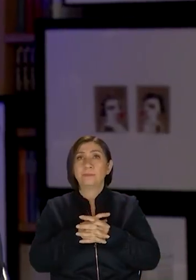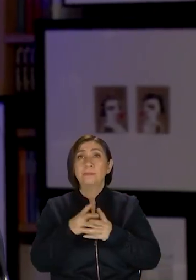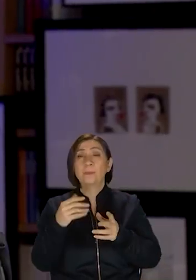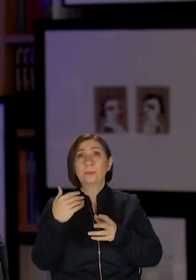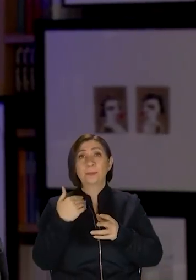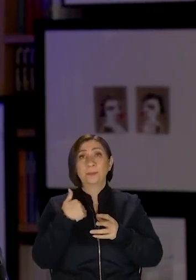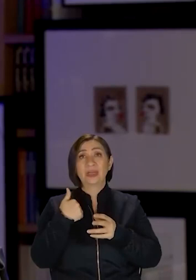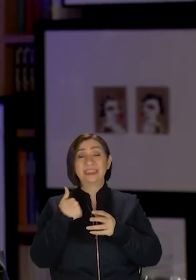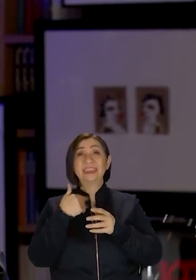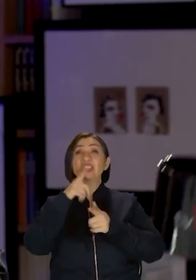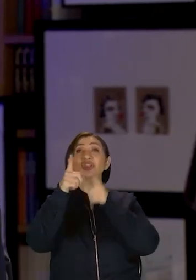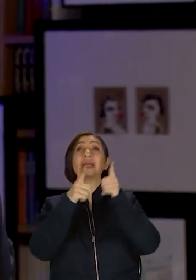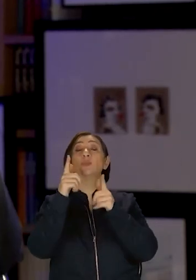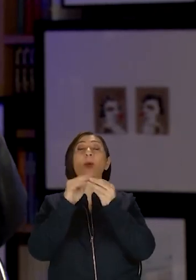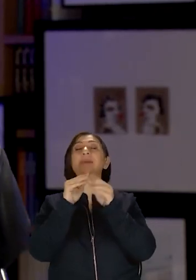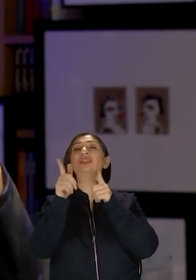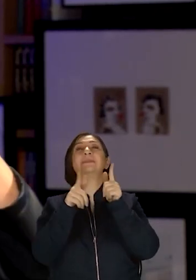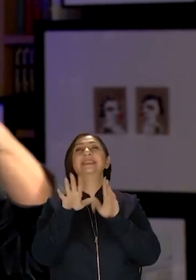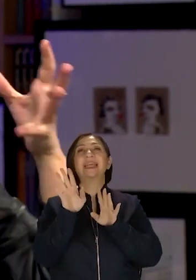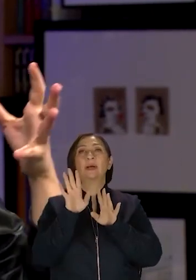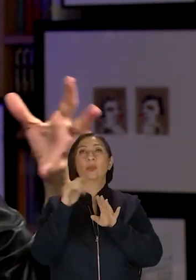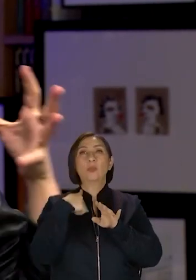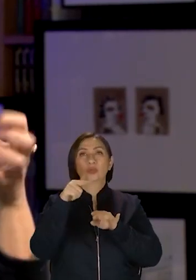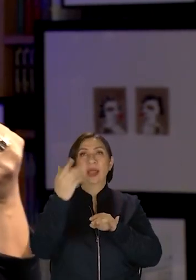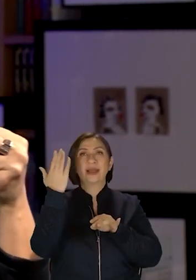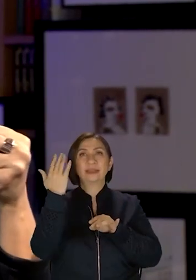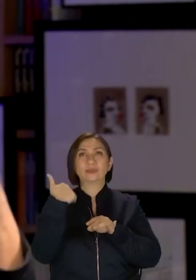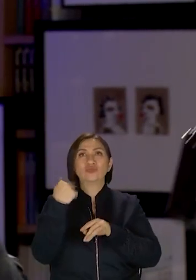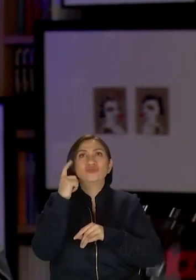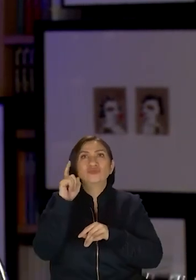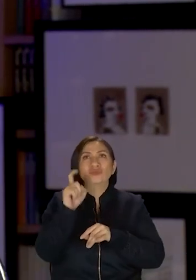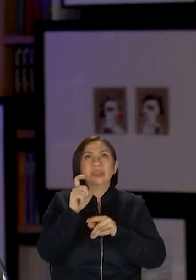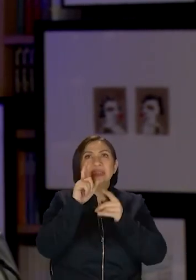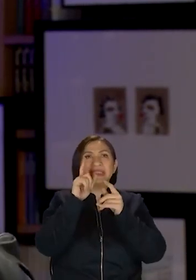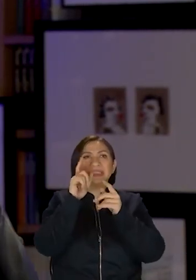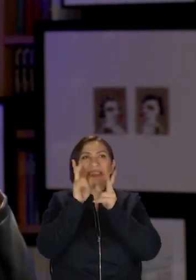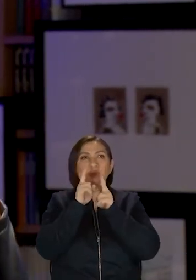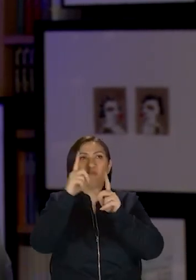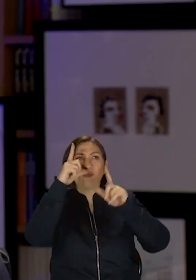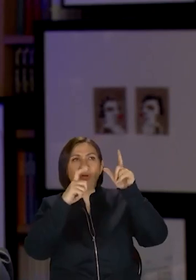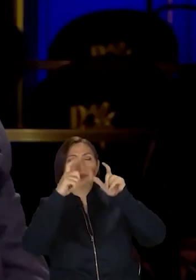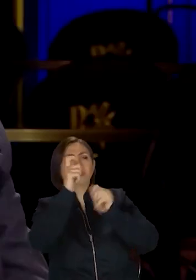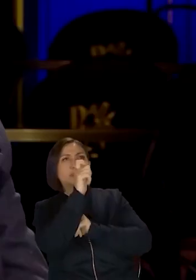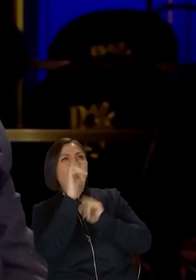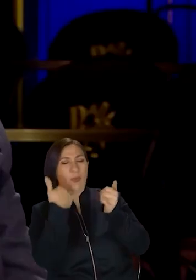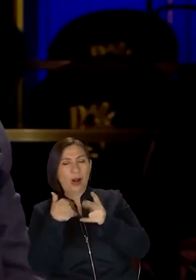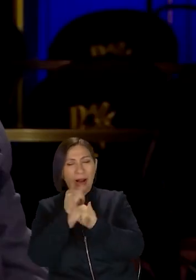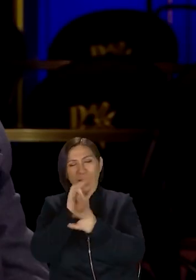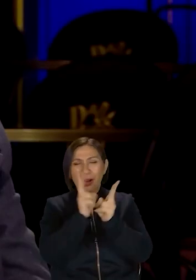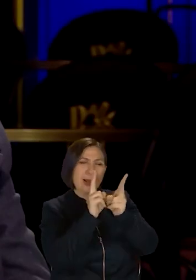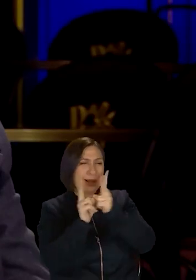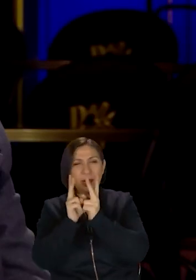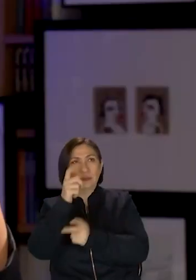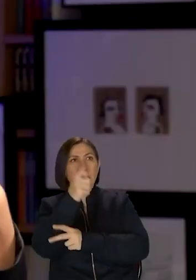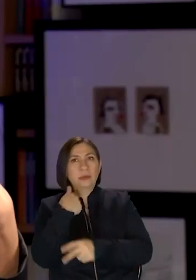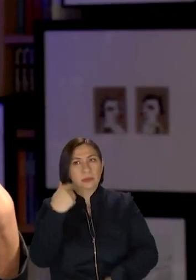zaten çekmesi değil. Yani burada hani şimdi ben de eskiden çok takılıyordum. Oyunda biri fotoğraf çekiyor. Oyun esnasında görüyorum. Bütün oyun